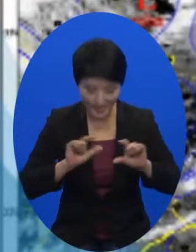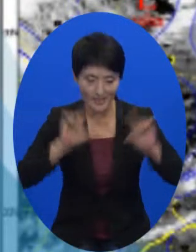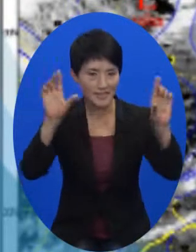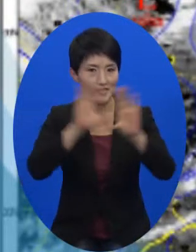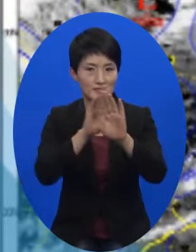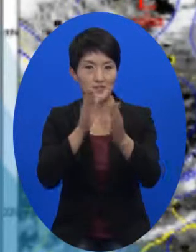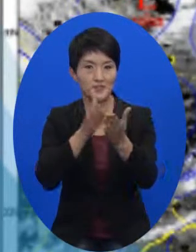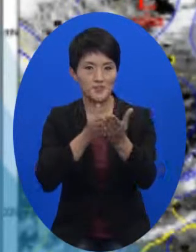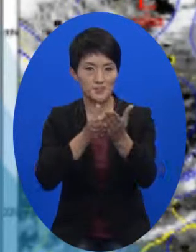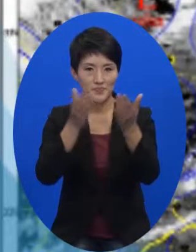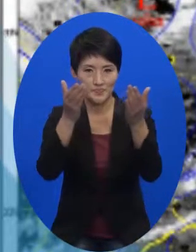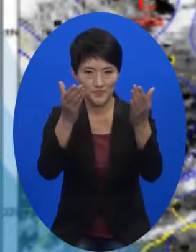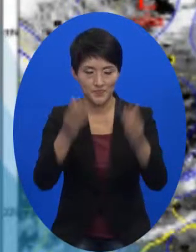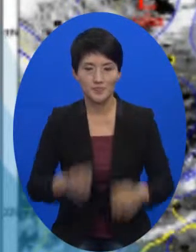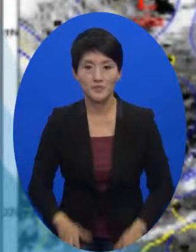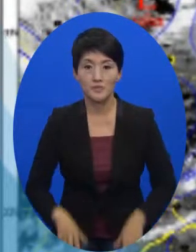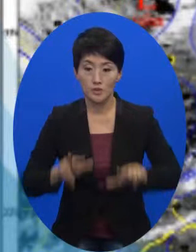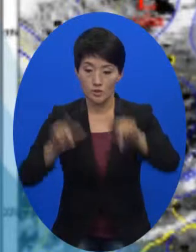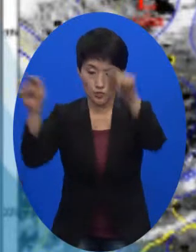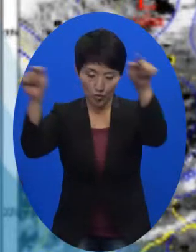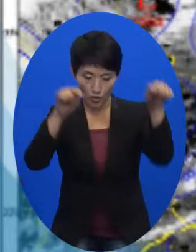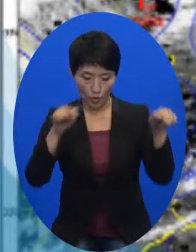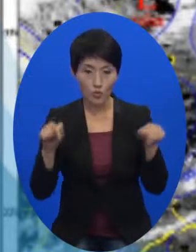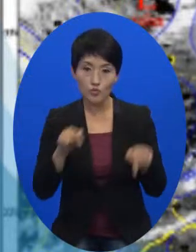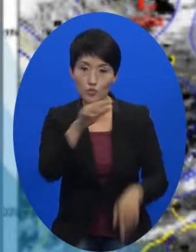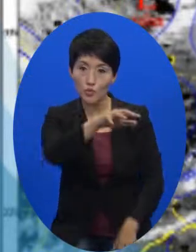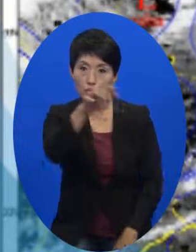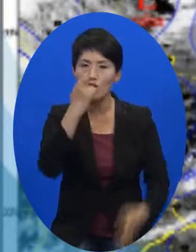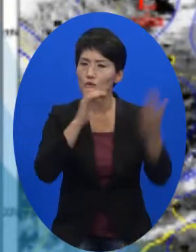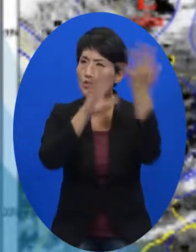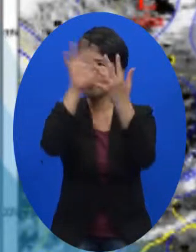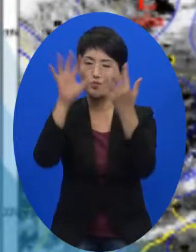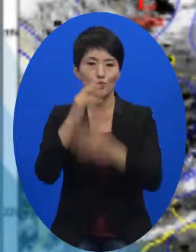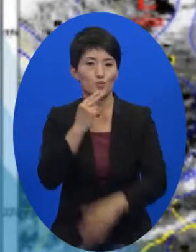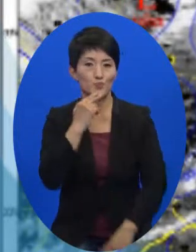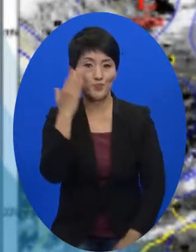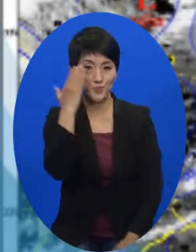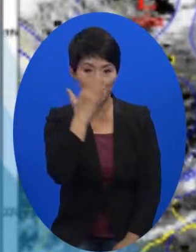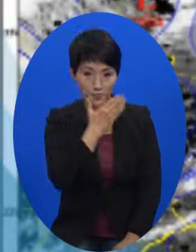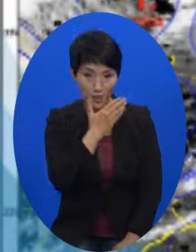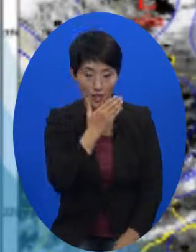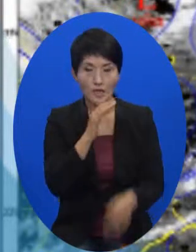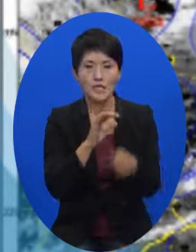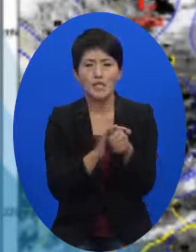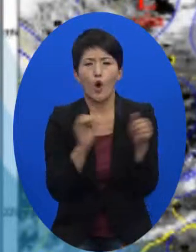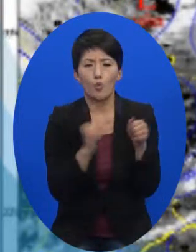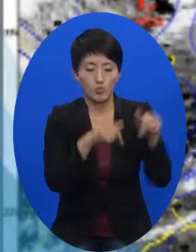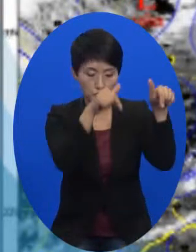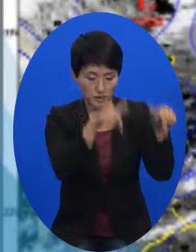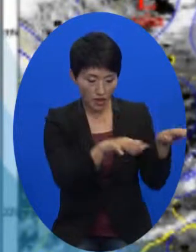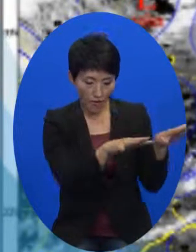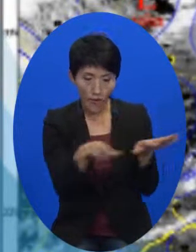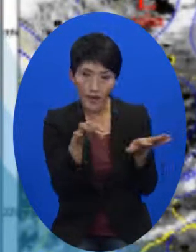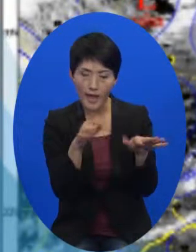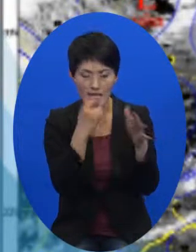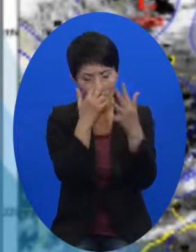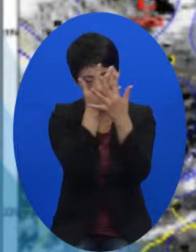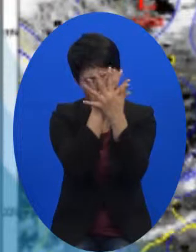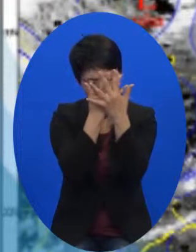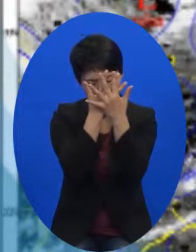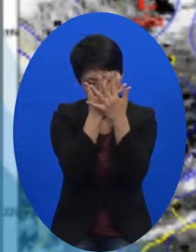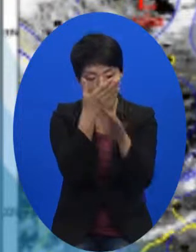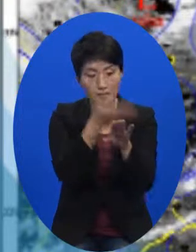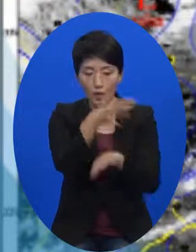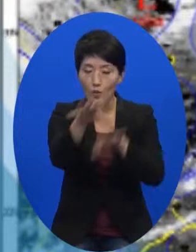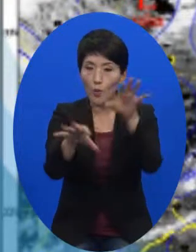안녕하십니까. 예보관 박영년입니다. 현재 전국이 대체로 맑은 가운데 경기 서해안은 안개가 끼어 있고 그 밖의